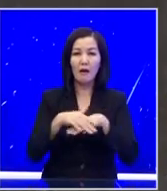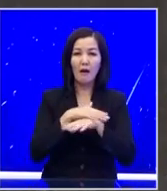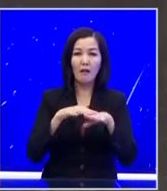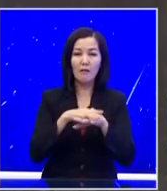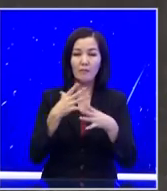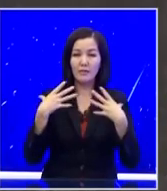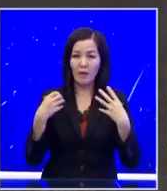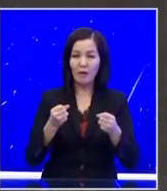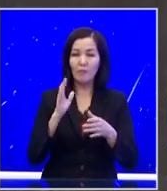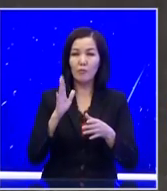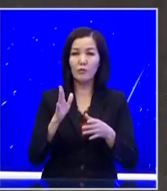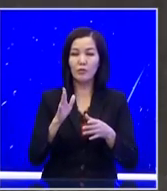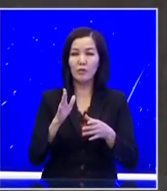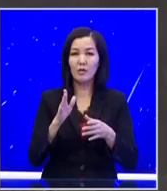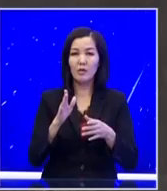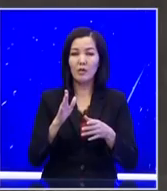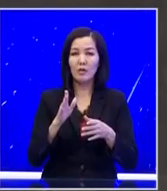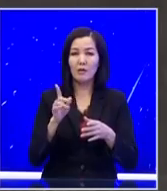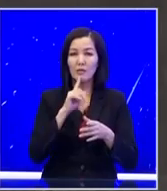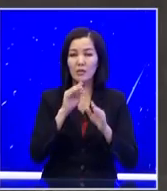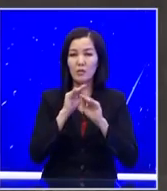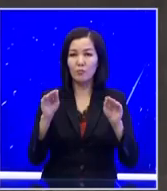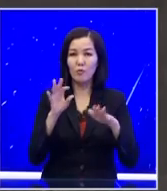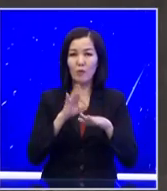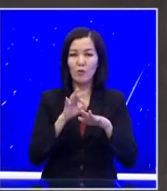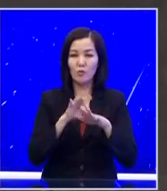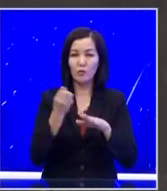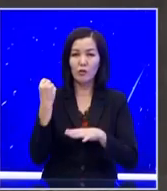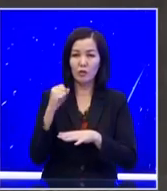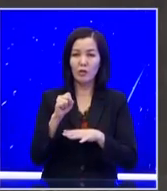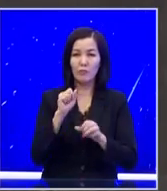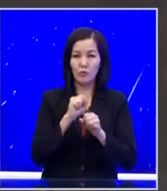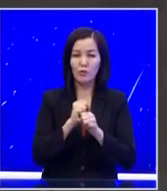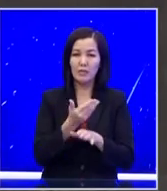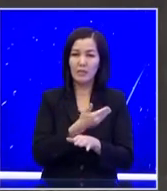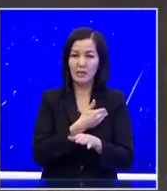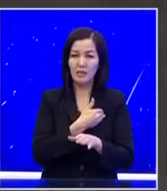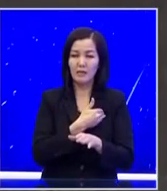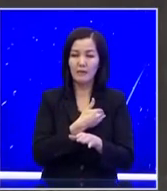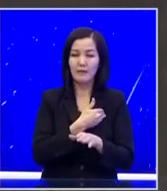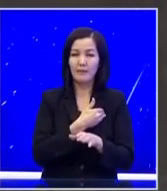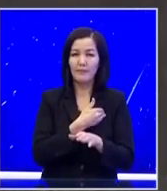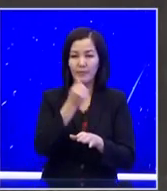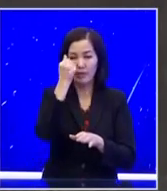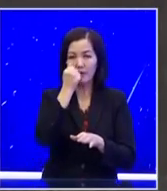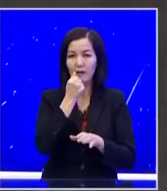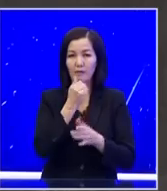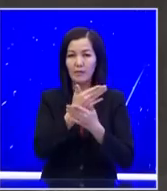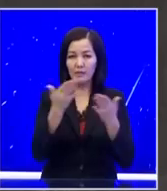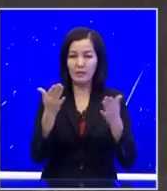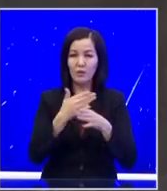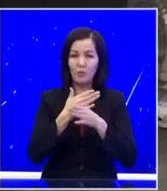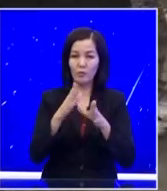болсын, осы аман есен елдеріміз тыныш болып, осы індеттен аман есен шығайық. Рахмет сіздерге өстіп